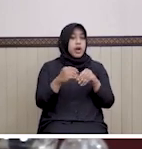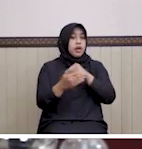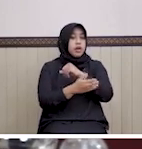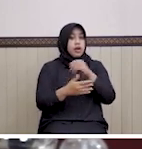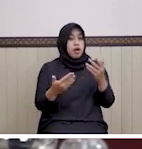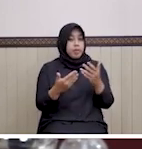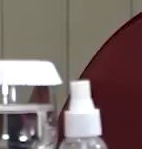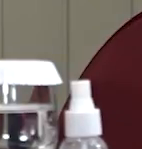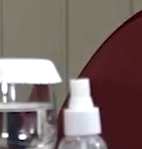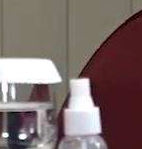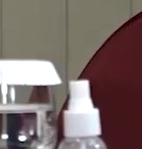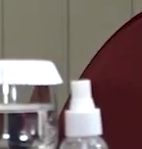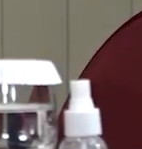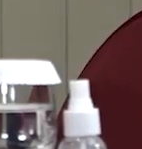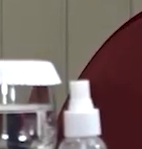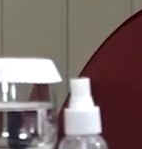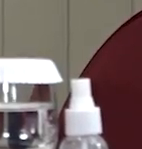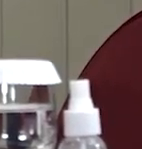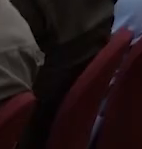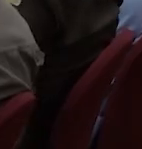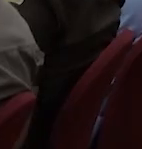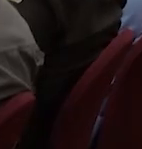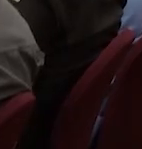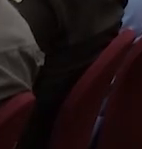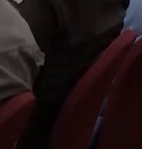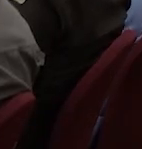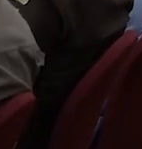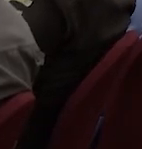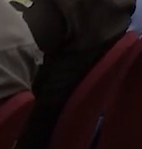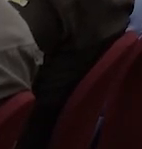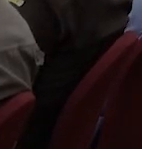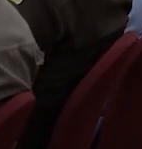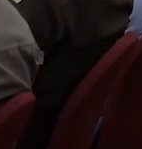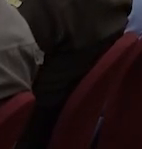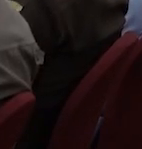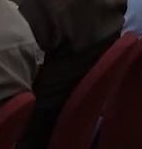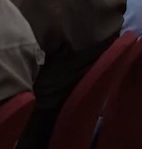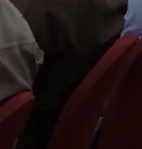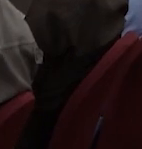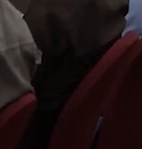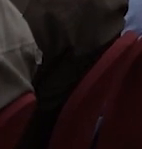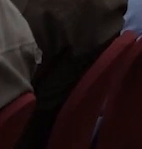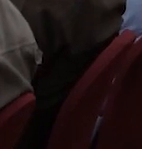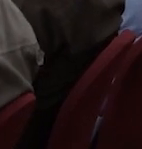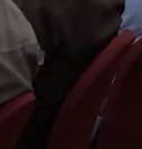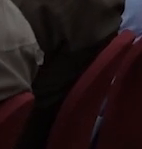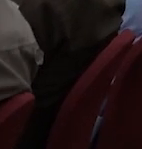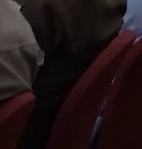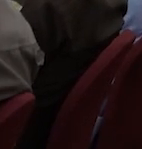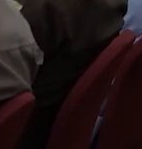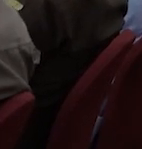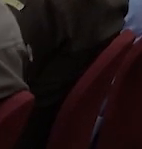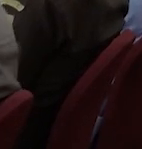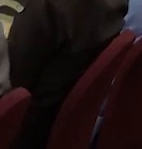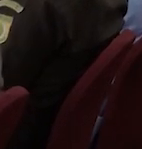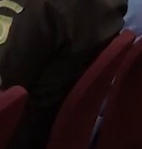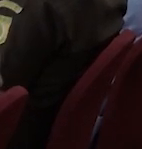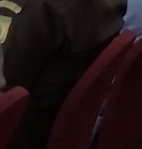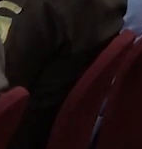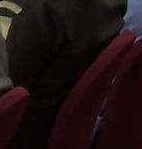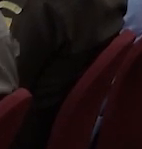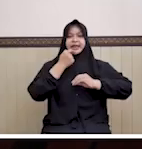negara itu pasca ya nah jadi menurut saya kalau berbicara selalu tentang